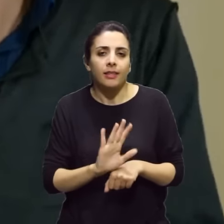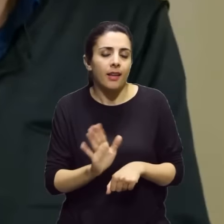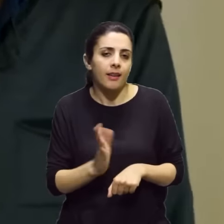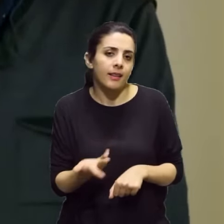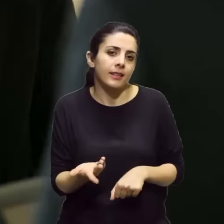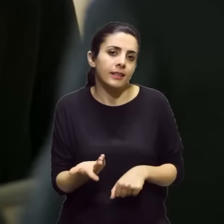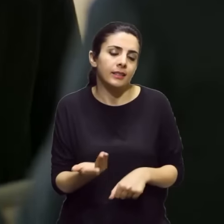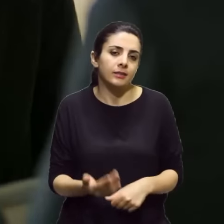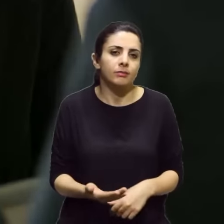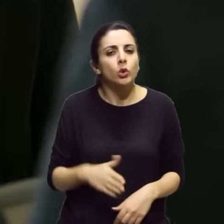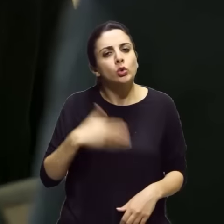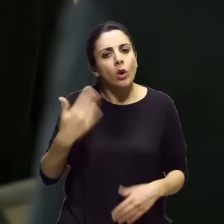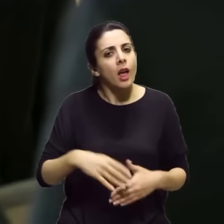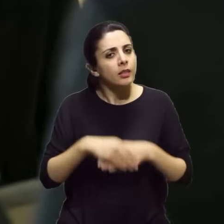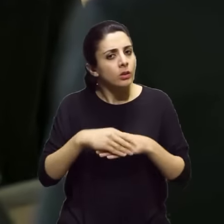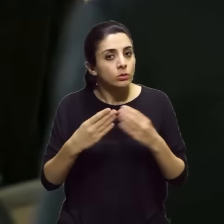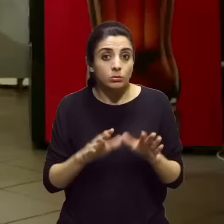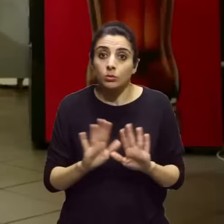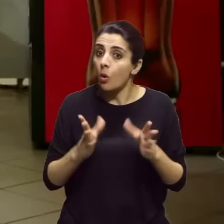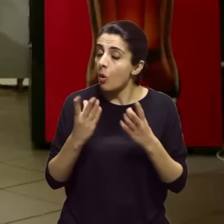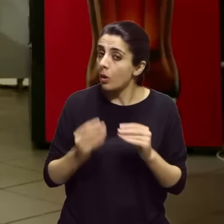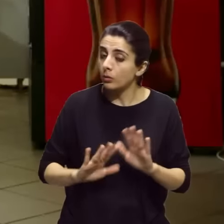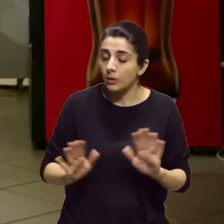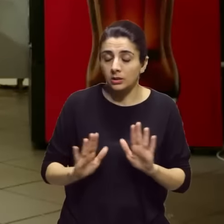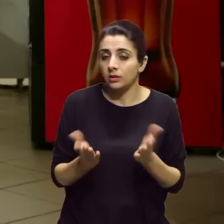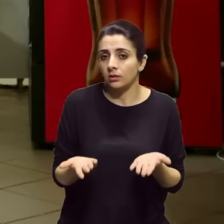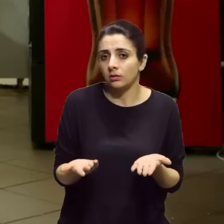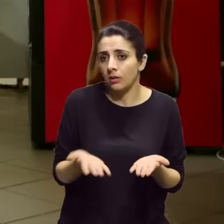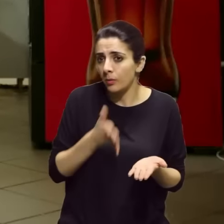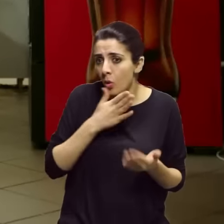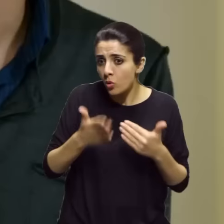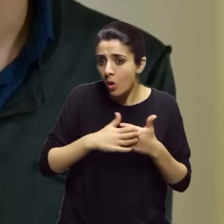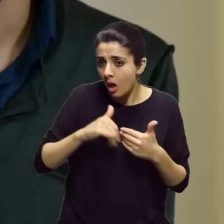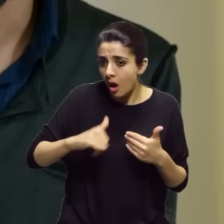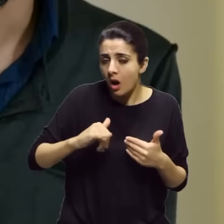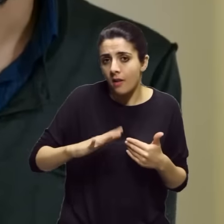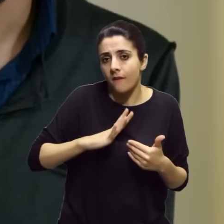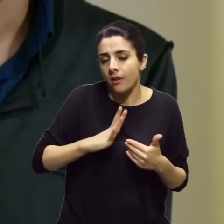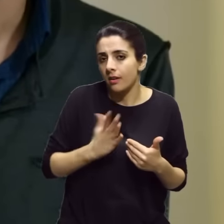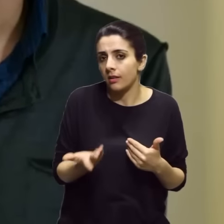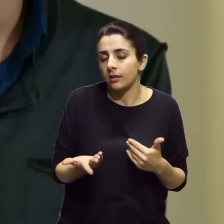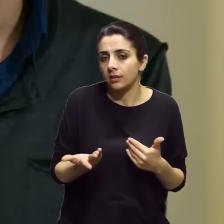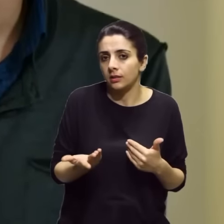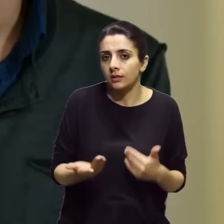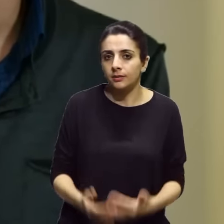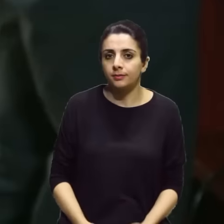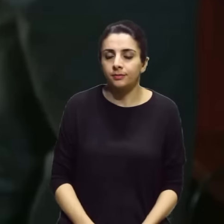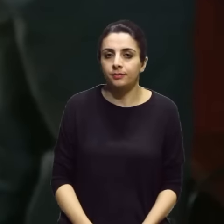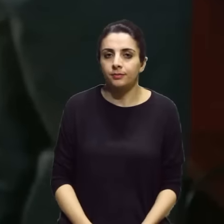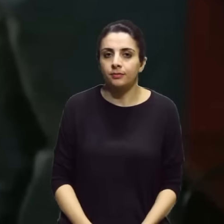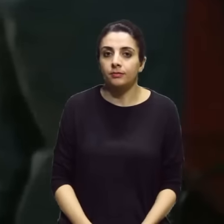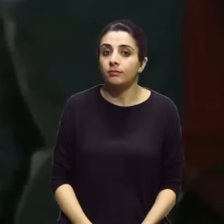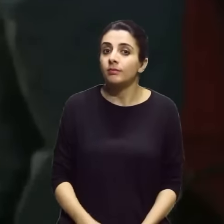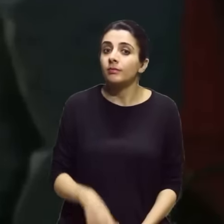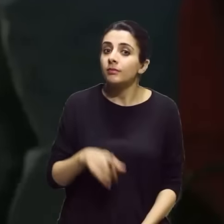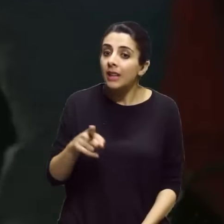Yani sonra tanıştırırsın. Aa, olur mu hayatım hiç öyle şey? Şunun şurasında düğüne ne kadar zaman kaldı ki?